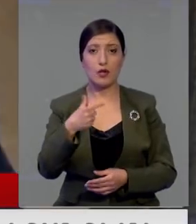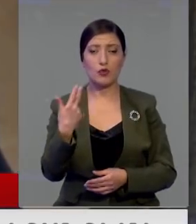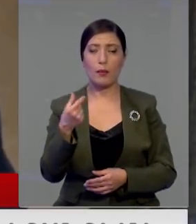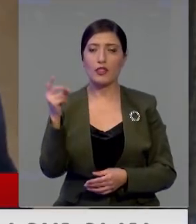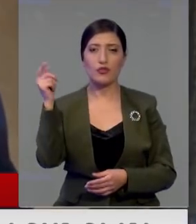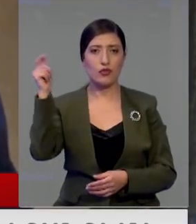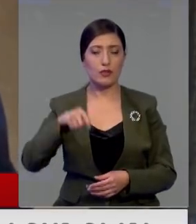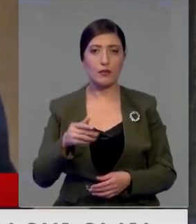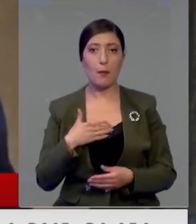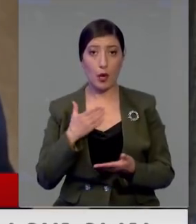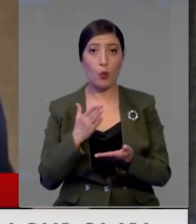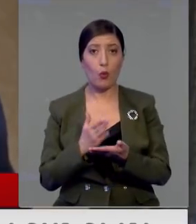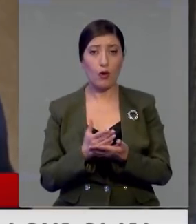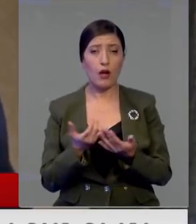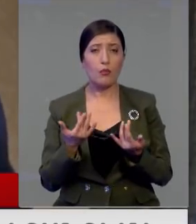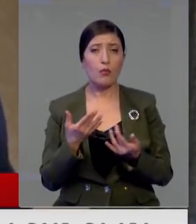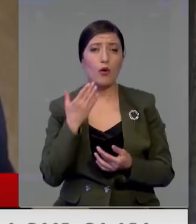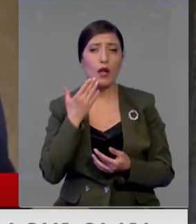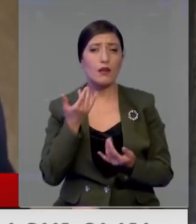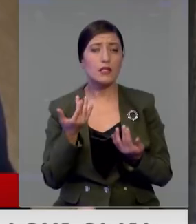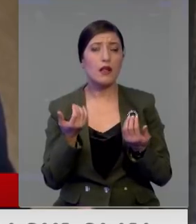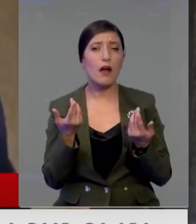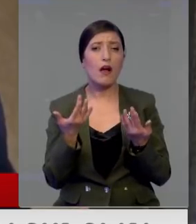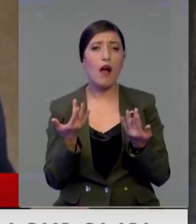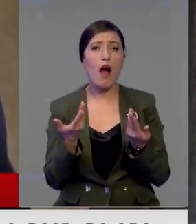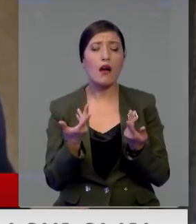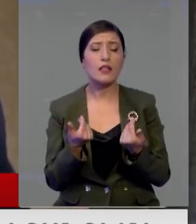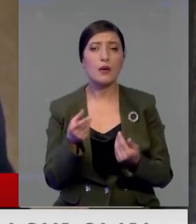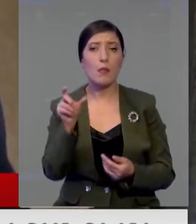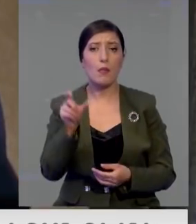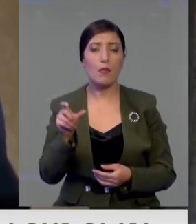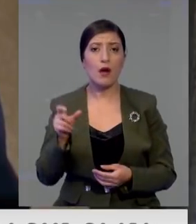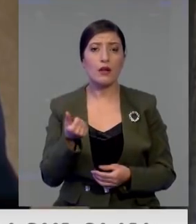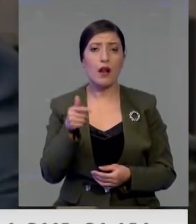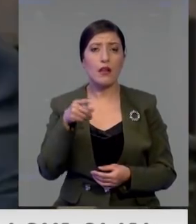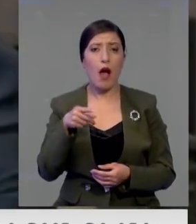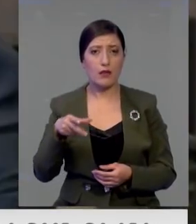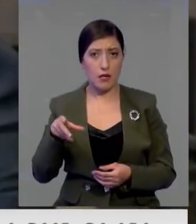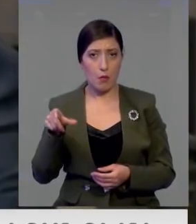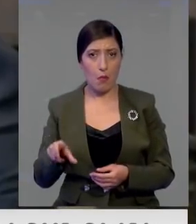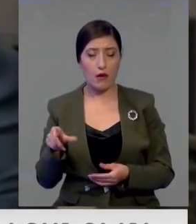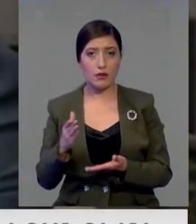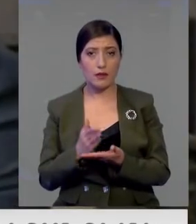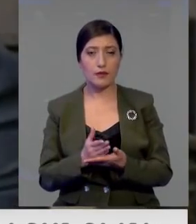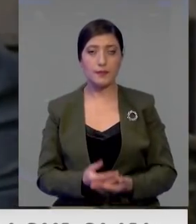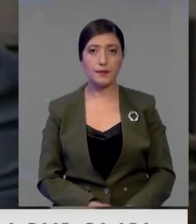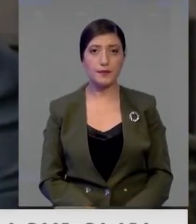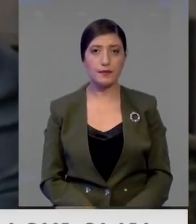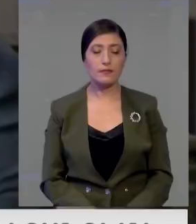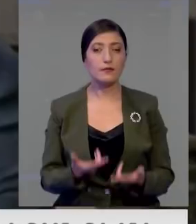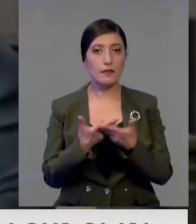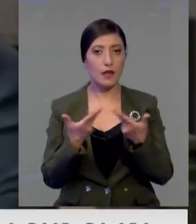ունենք միջայլոց հաշվարկ, մոտավորապես քանի մարդու վրա, մի քանի հազար մարդու վրա տարածվում է, չէ՞ վստահաբար։